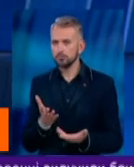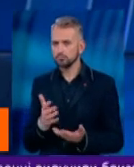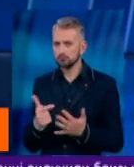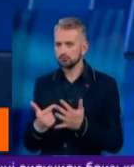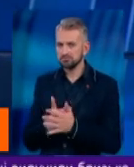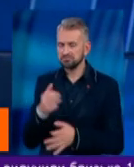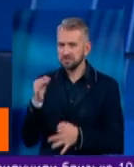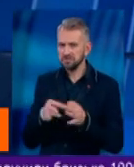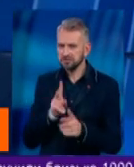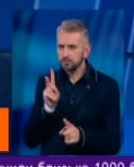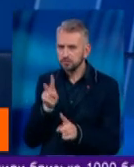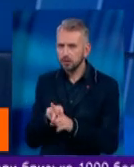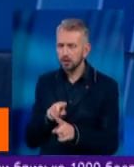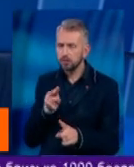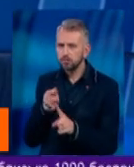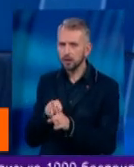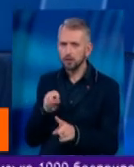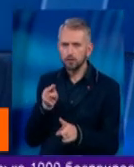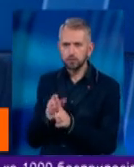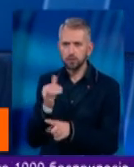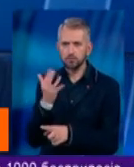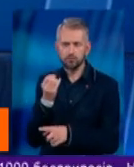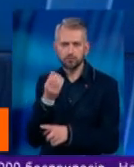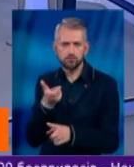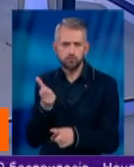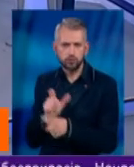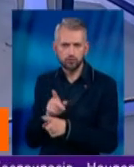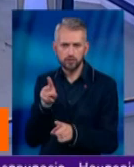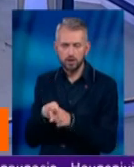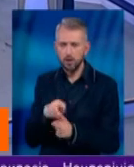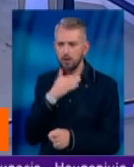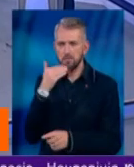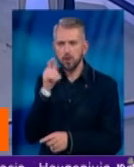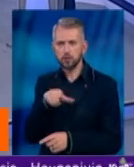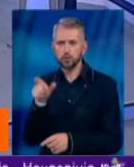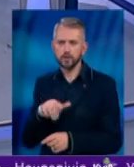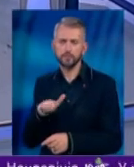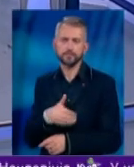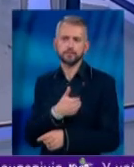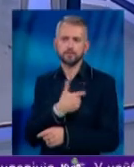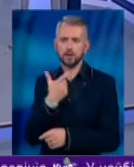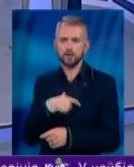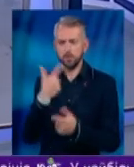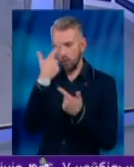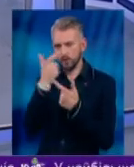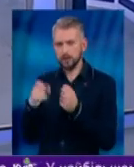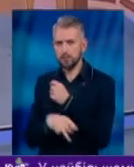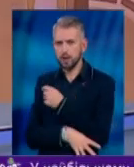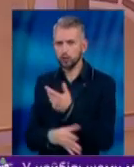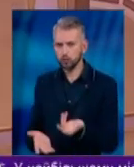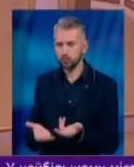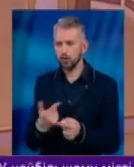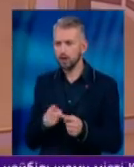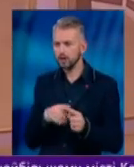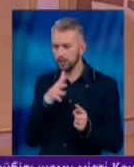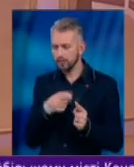суд? Адже, напевно, досить багато людей вирішить оголосити себе банкрутом. І, до речі, ось цей проміжок,